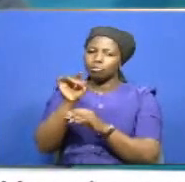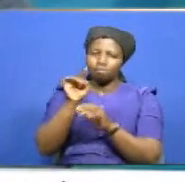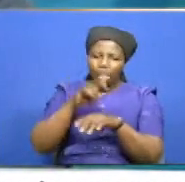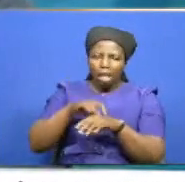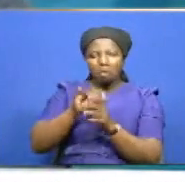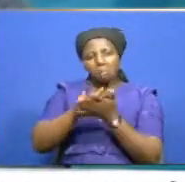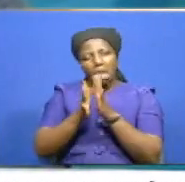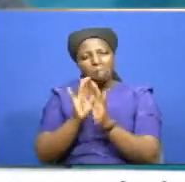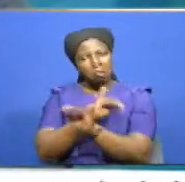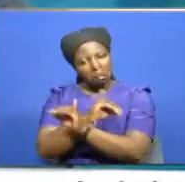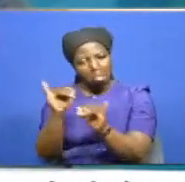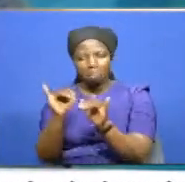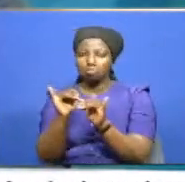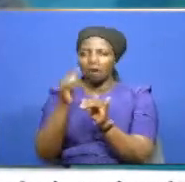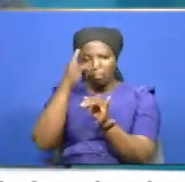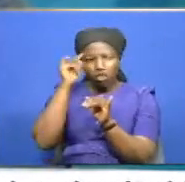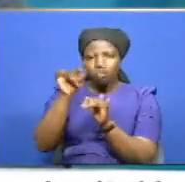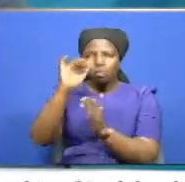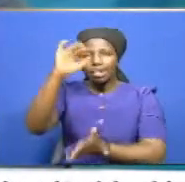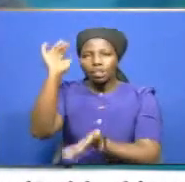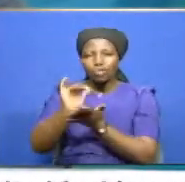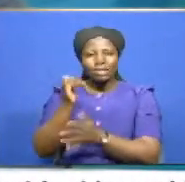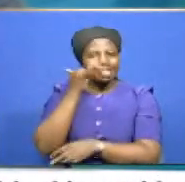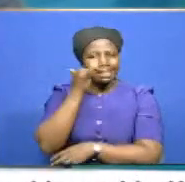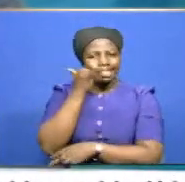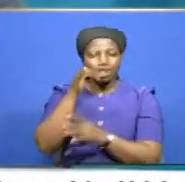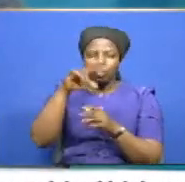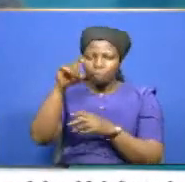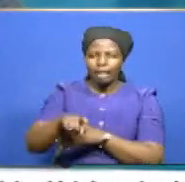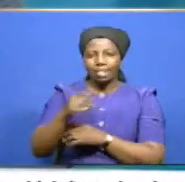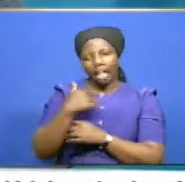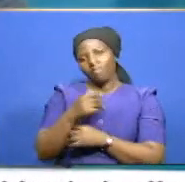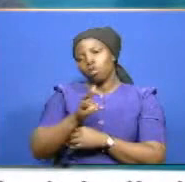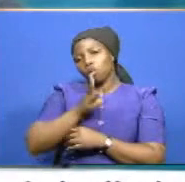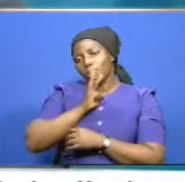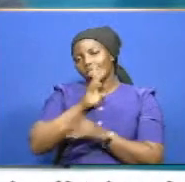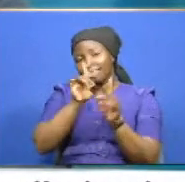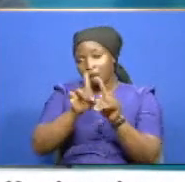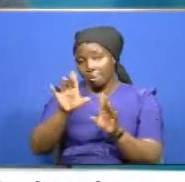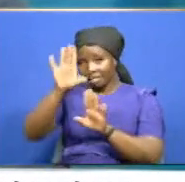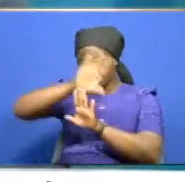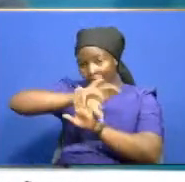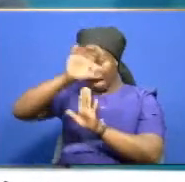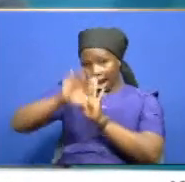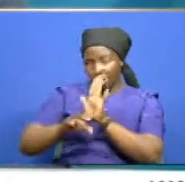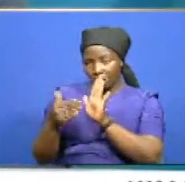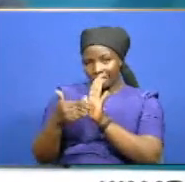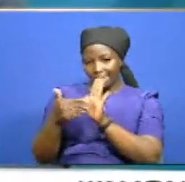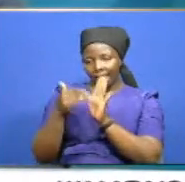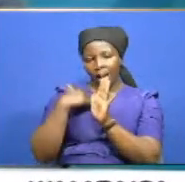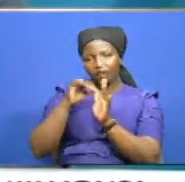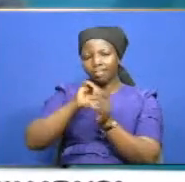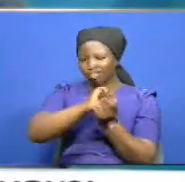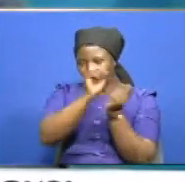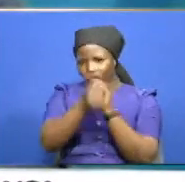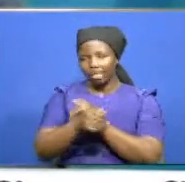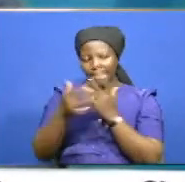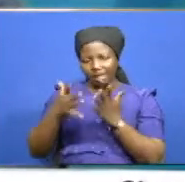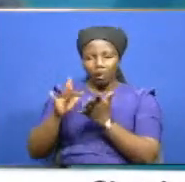you need that water. So it's, even the curriculum must also now be changed and putting emphasis on that.